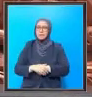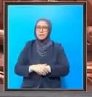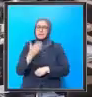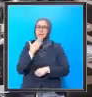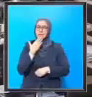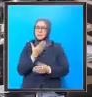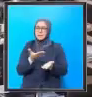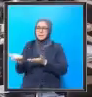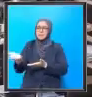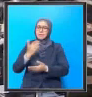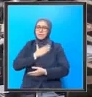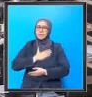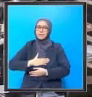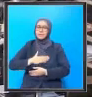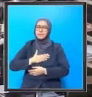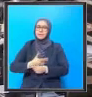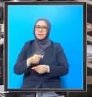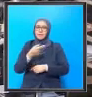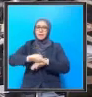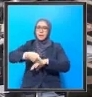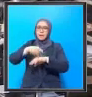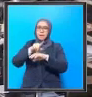terima kasih